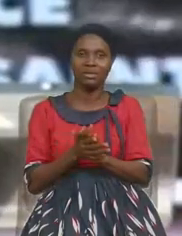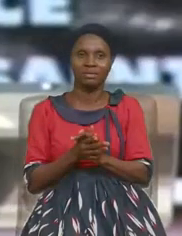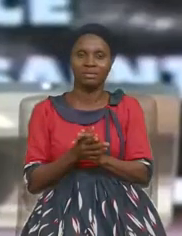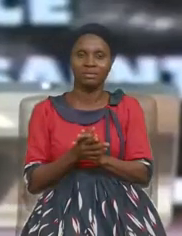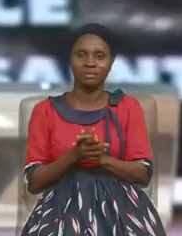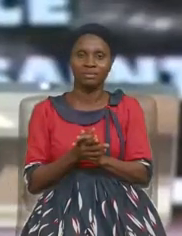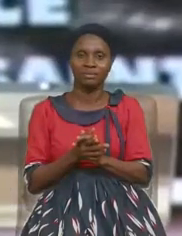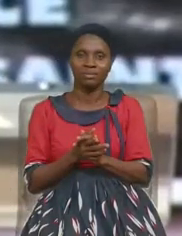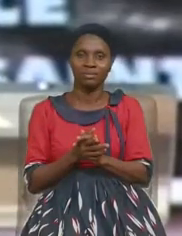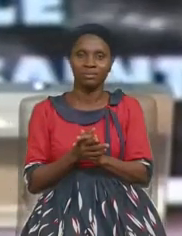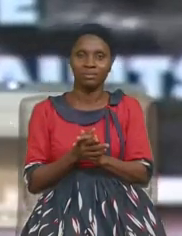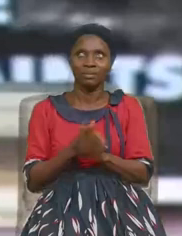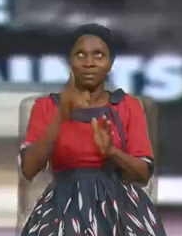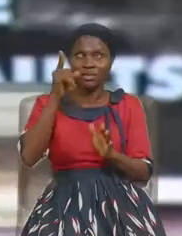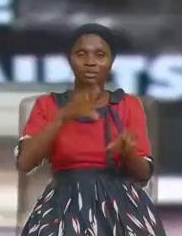Il le fera.